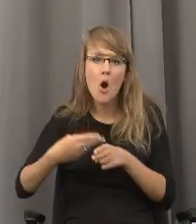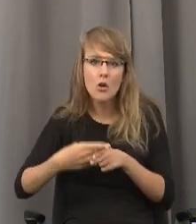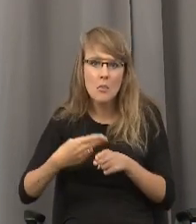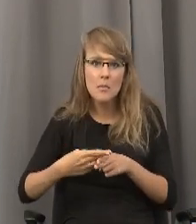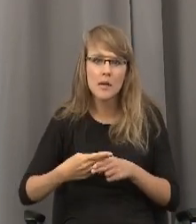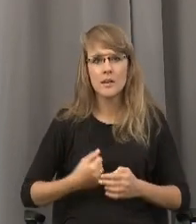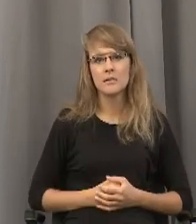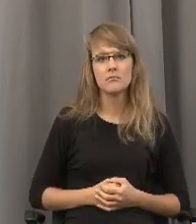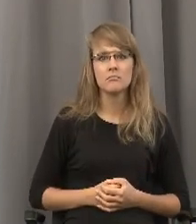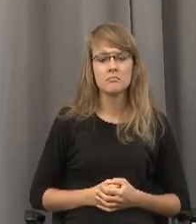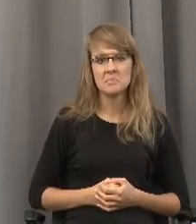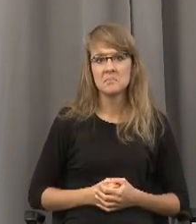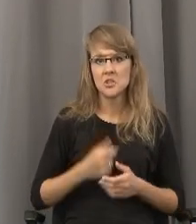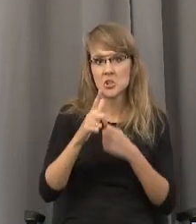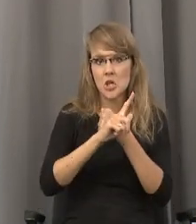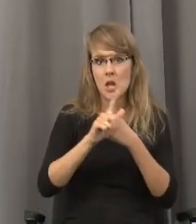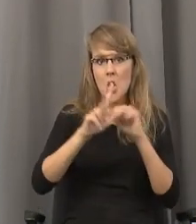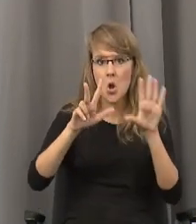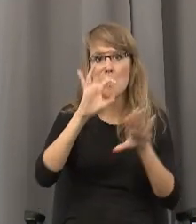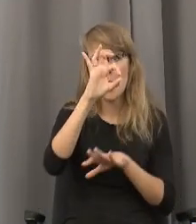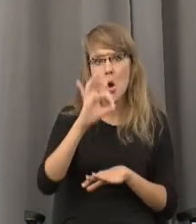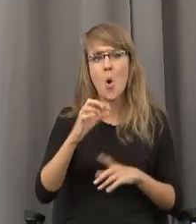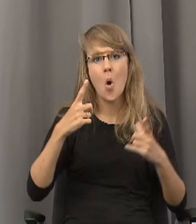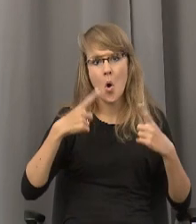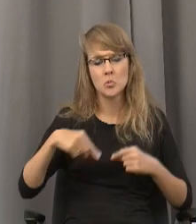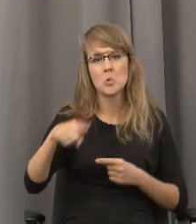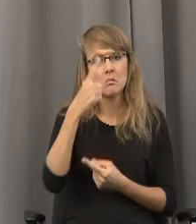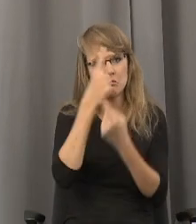To, że 78% osób uważa, że